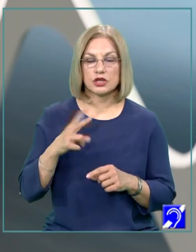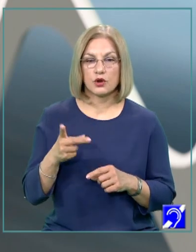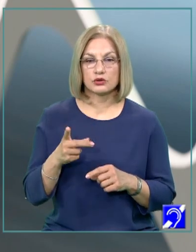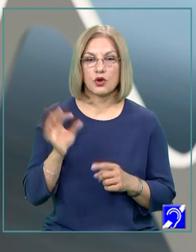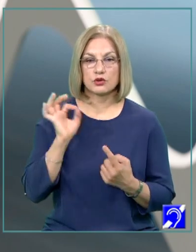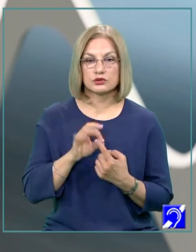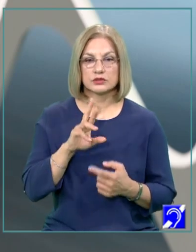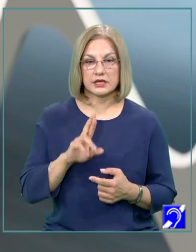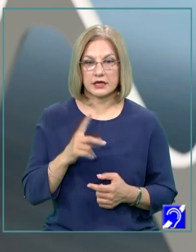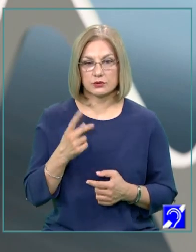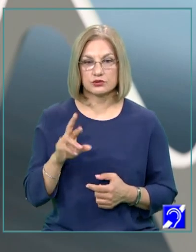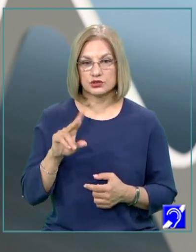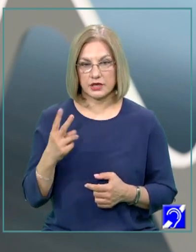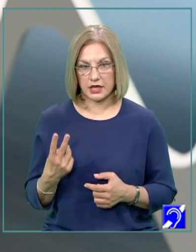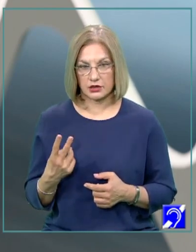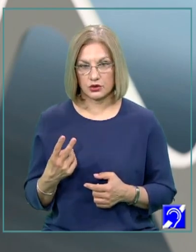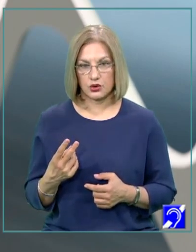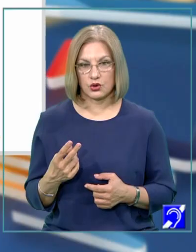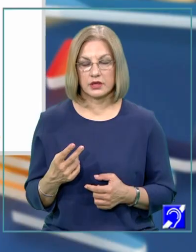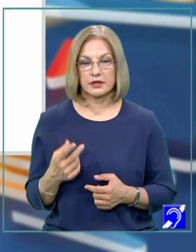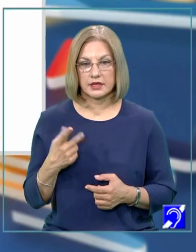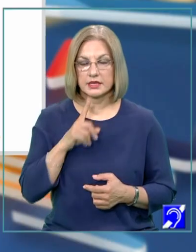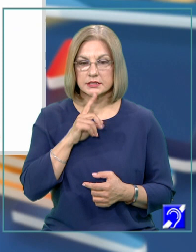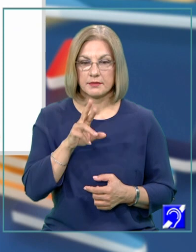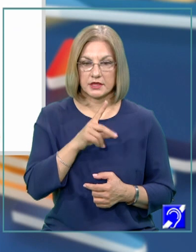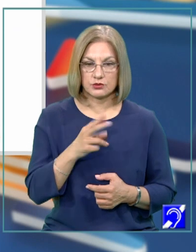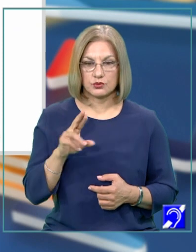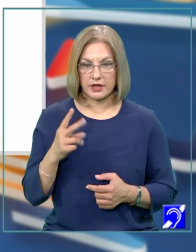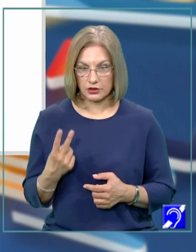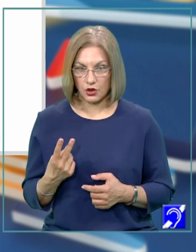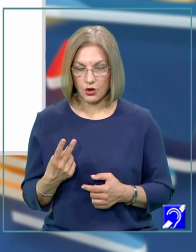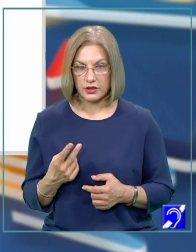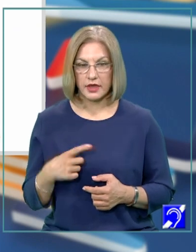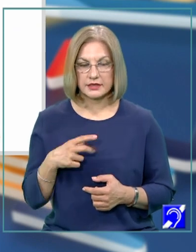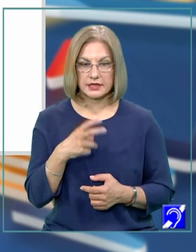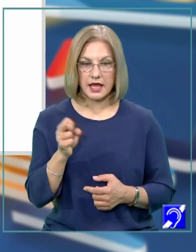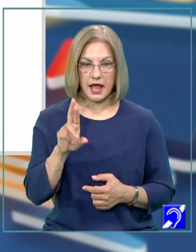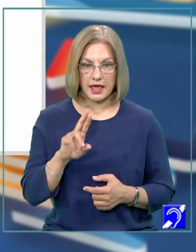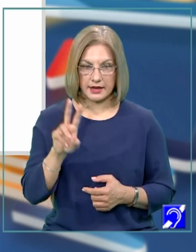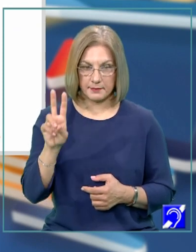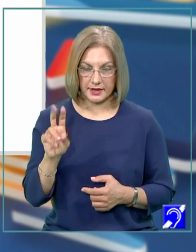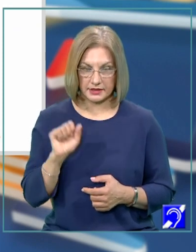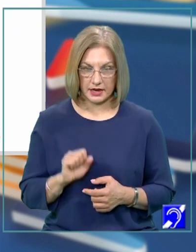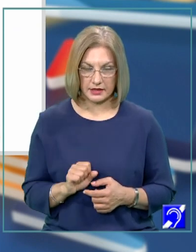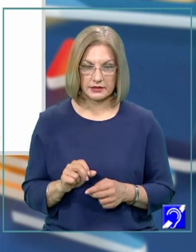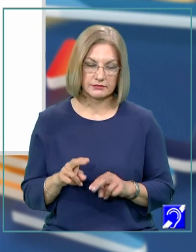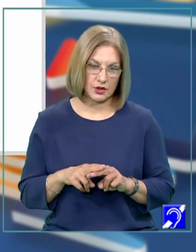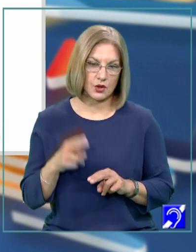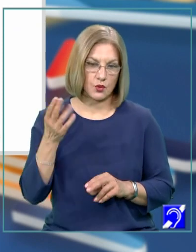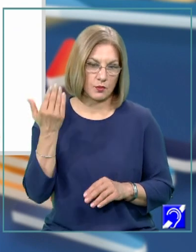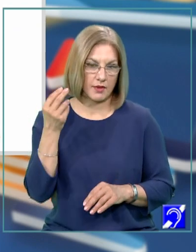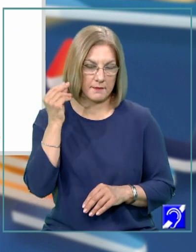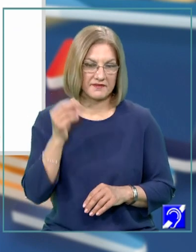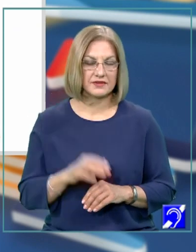R1 și el doi adică R1 r2 egal aer pătrat așa cum am învățat în